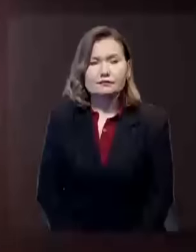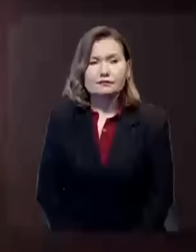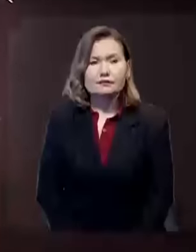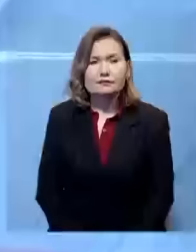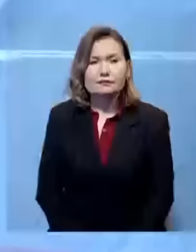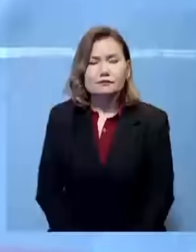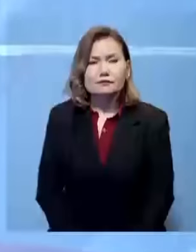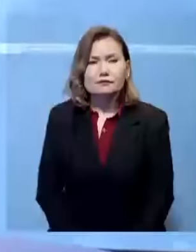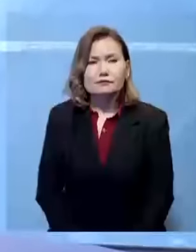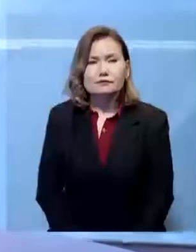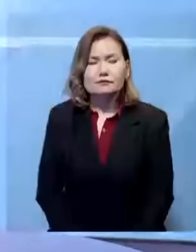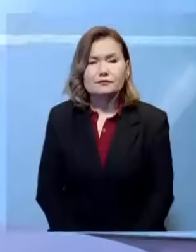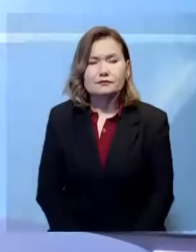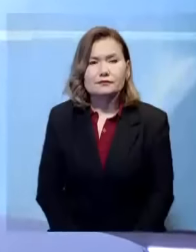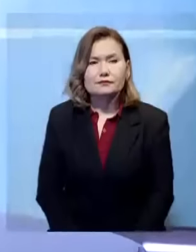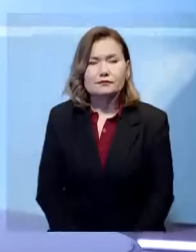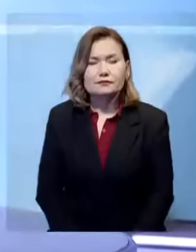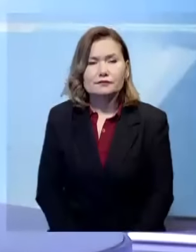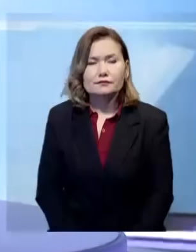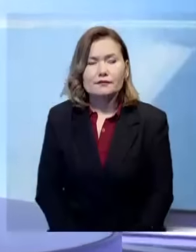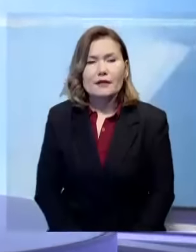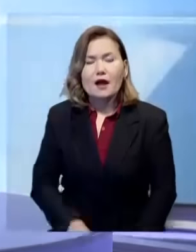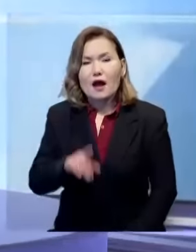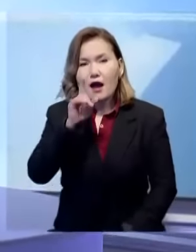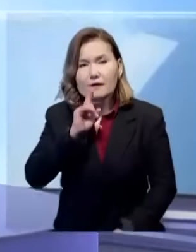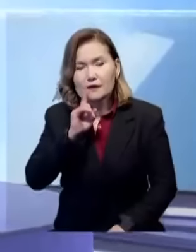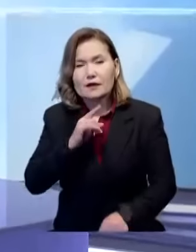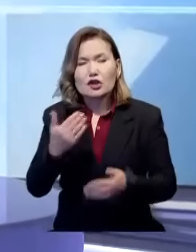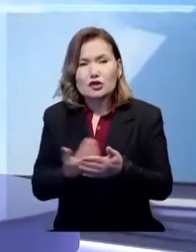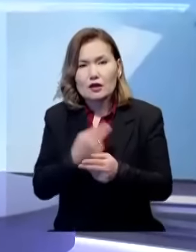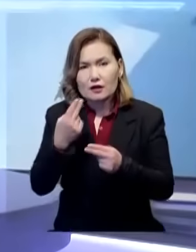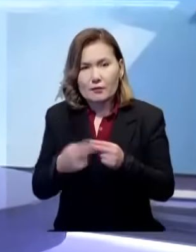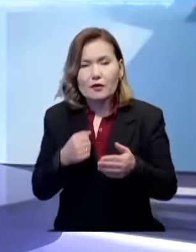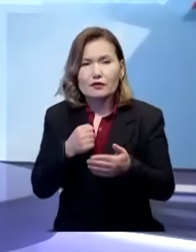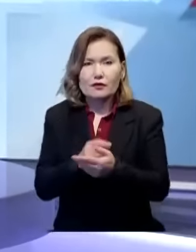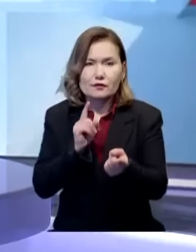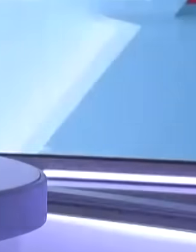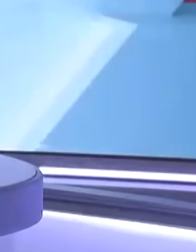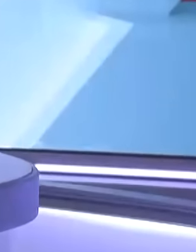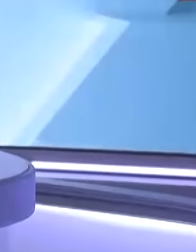Әзірге осы жаңалық күтіңіз.